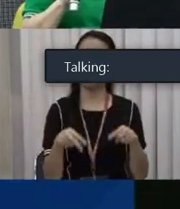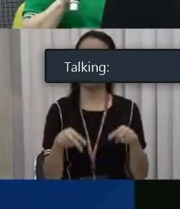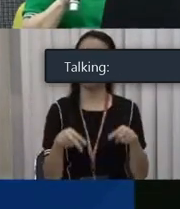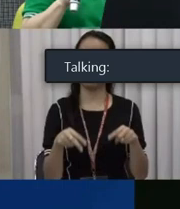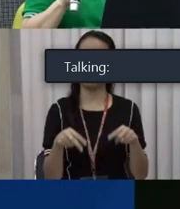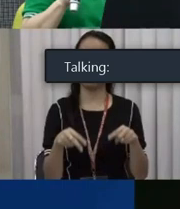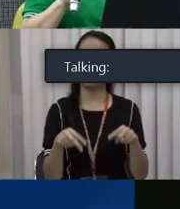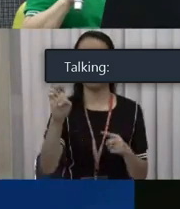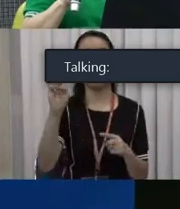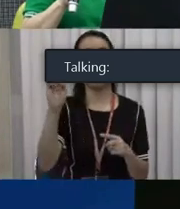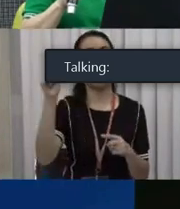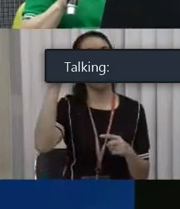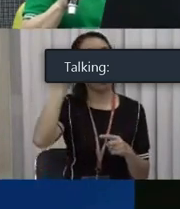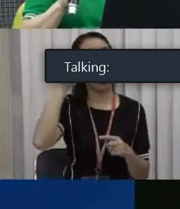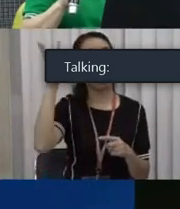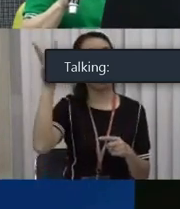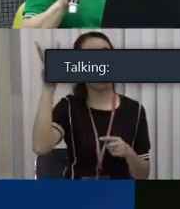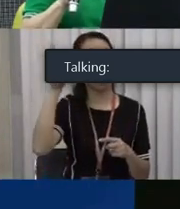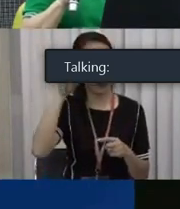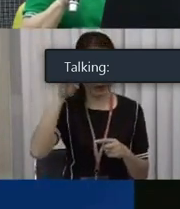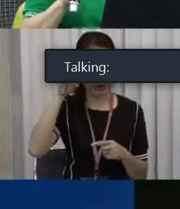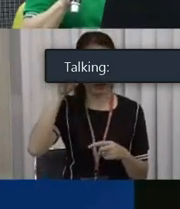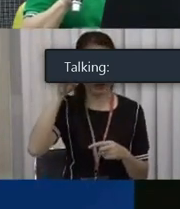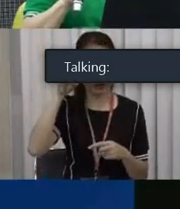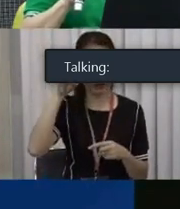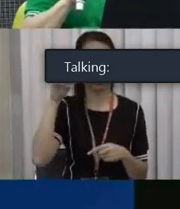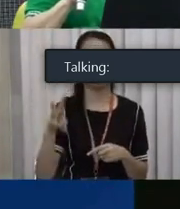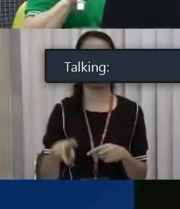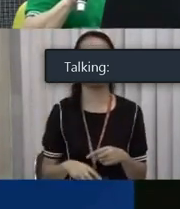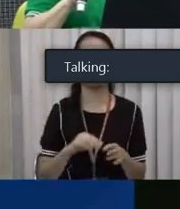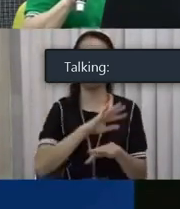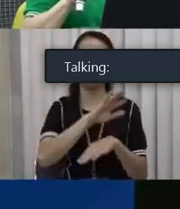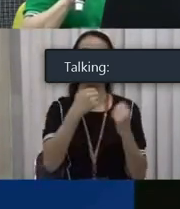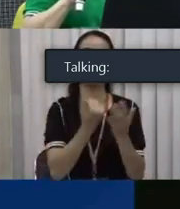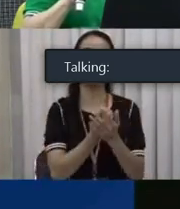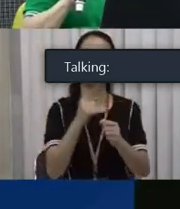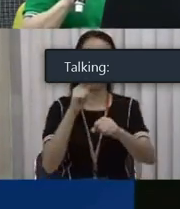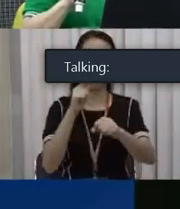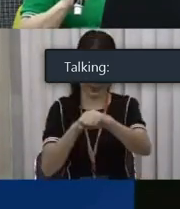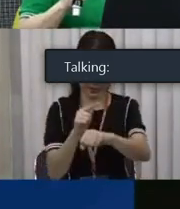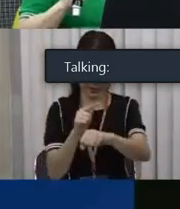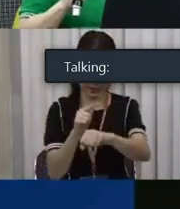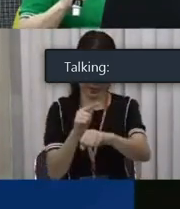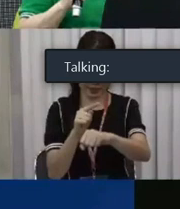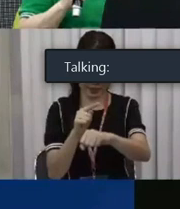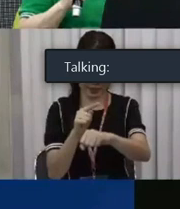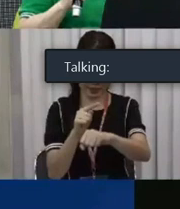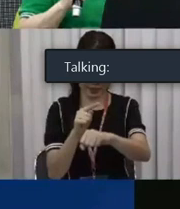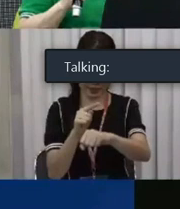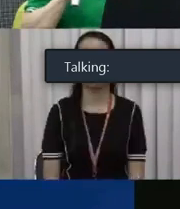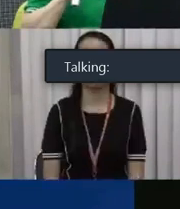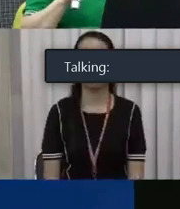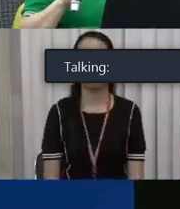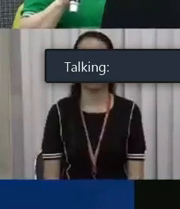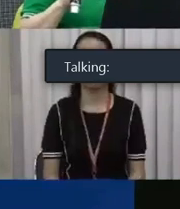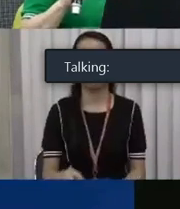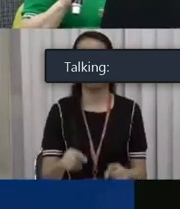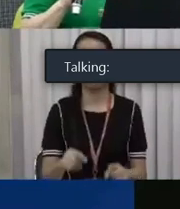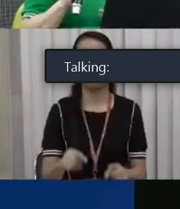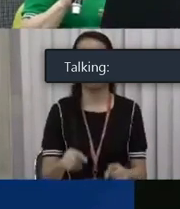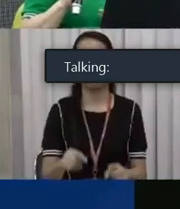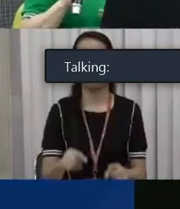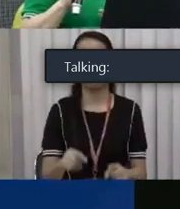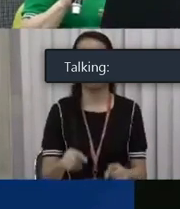kinahanglan na pud nato nga aware ta unsa di ining kuan mental health. No, kay daghan na gyud naapektuhan nga atong